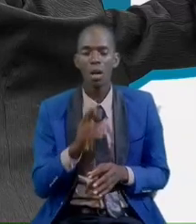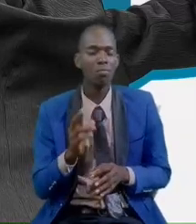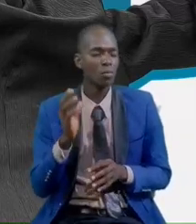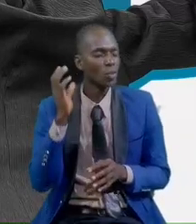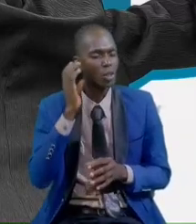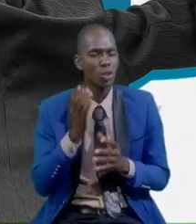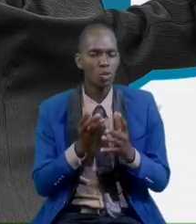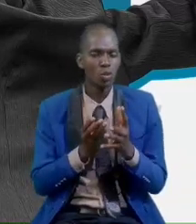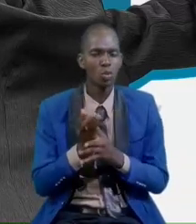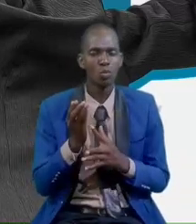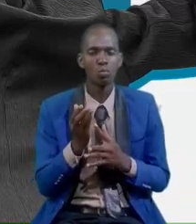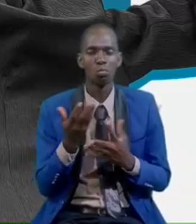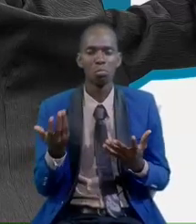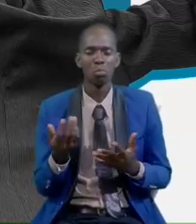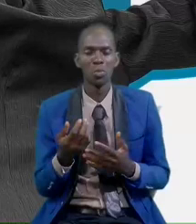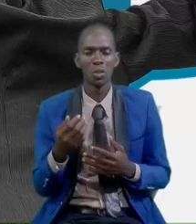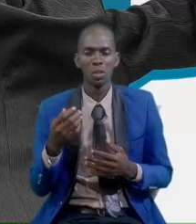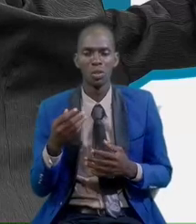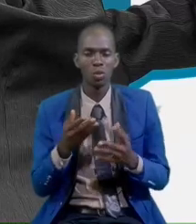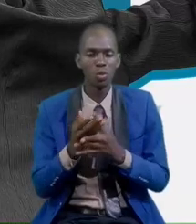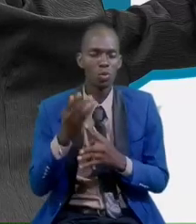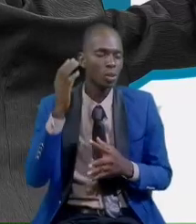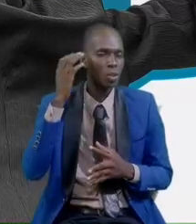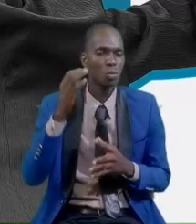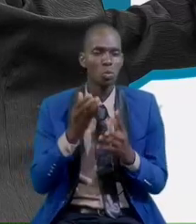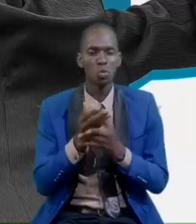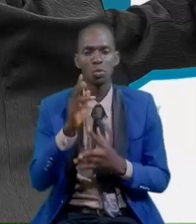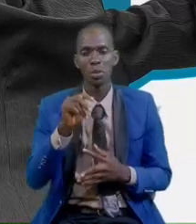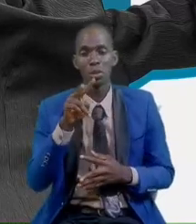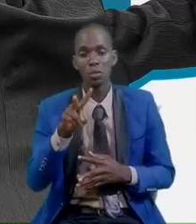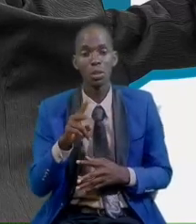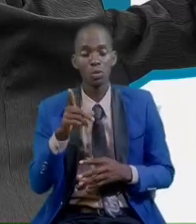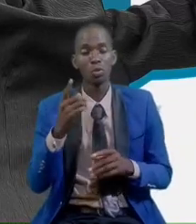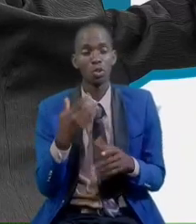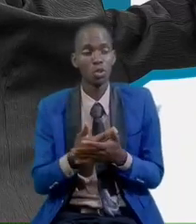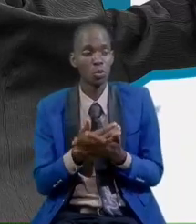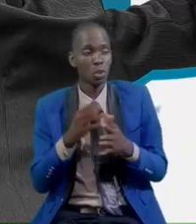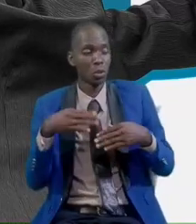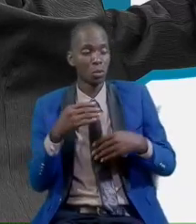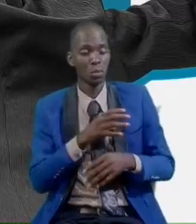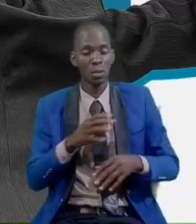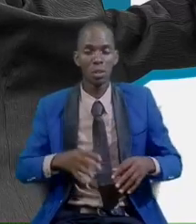radio ou à la télévision. Et tu as donné ta vie à Christ.